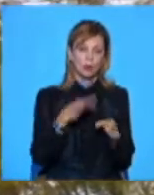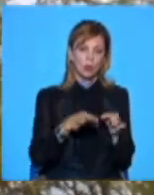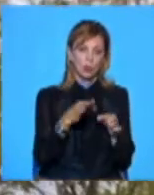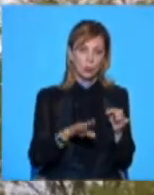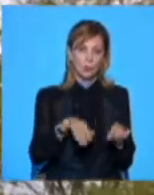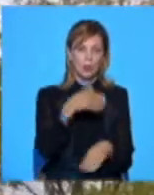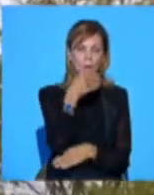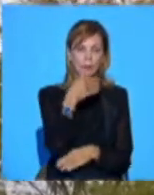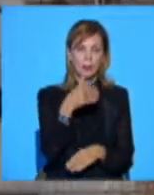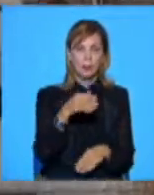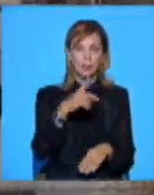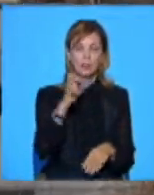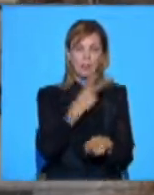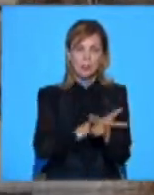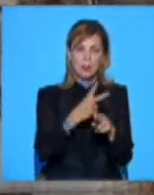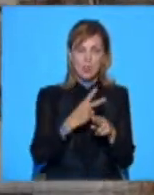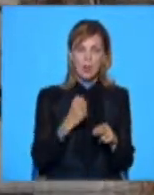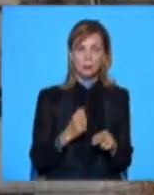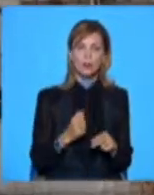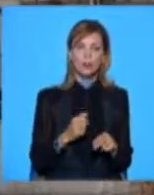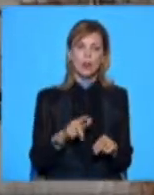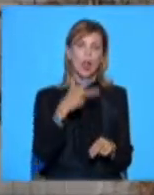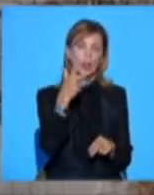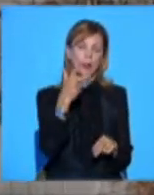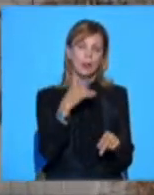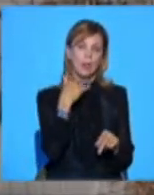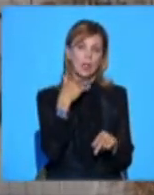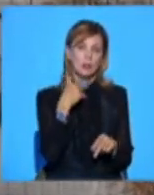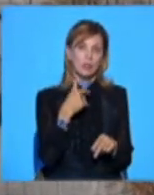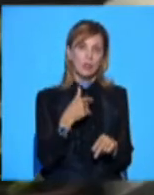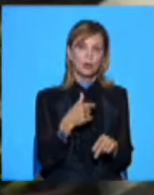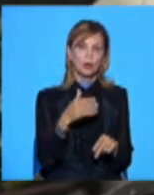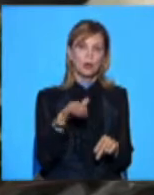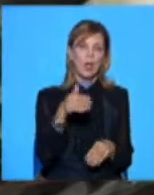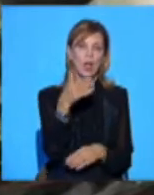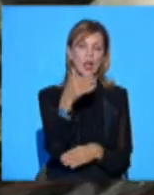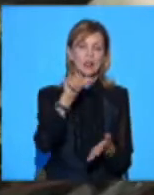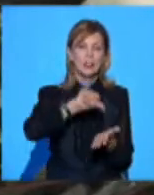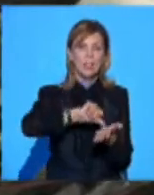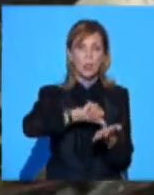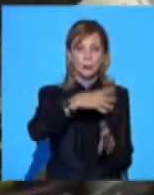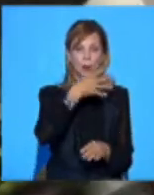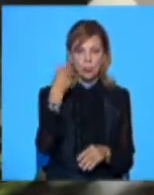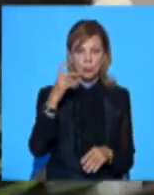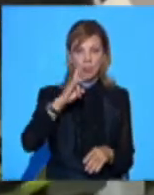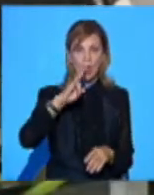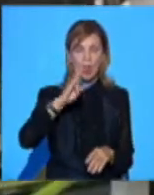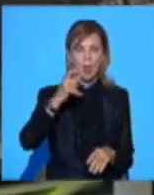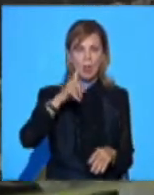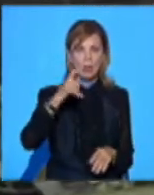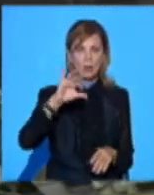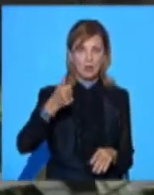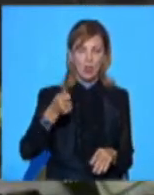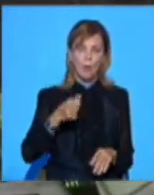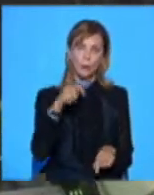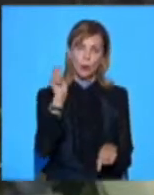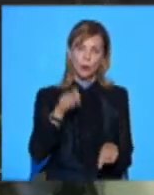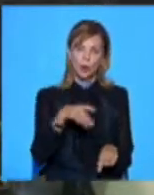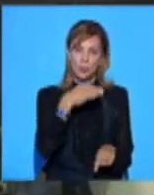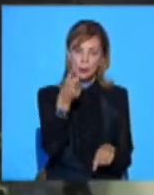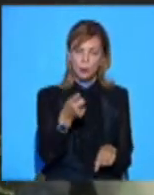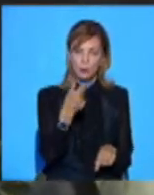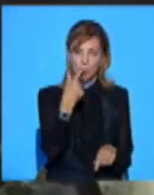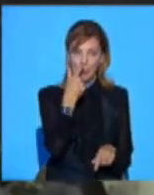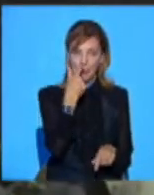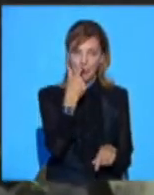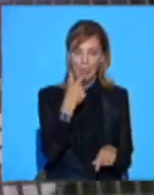cadrul regiei de stat, și Mihai Trăilescu, fost director de investiții la termocentrala Halânga. Procurorii DNA mai precizează că pe lângă